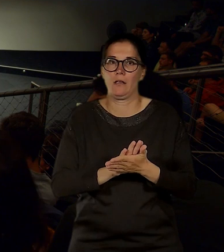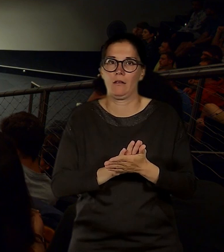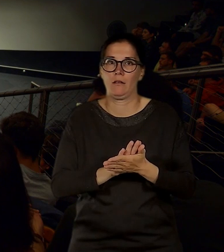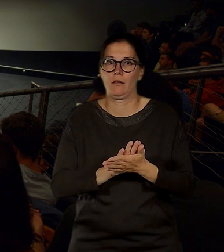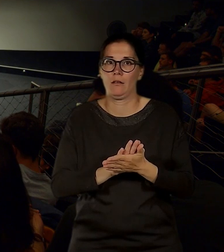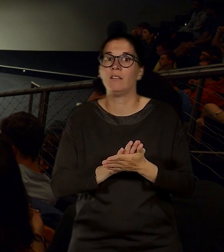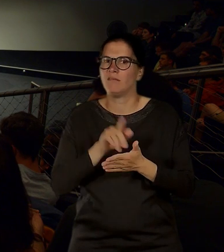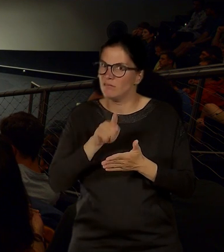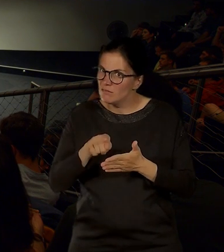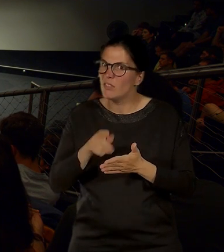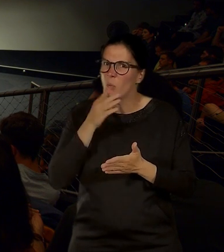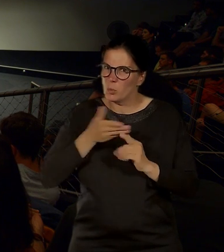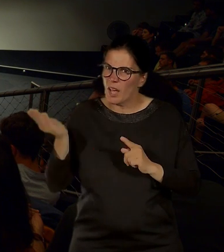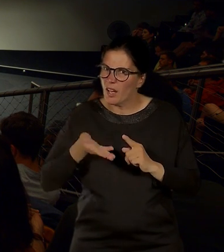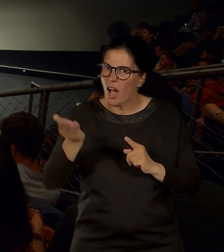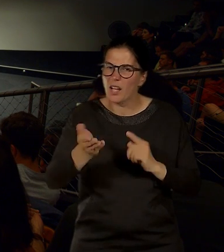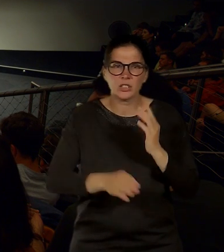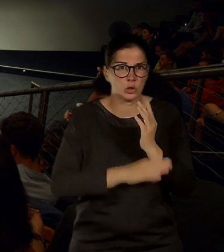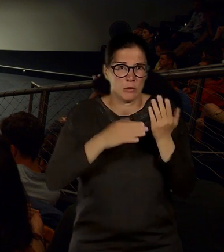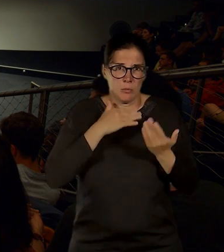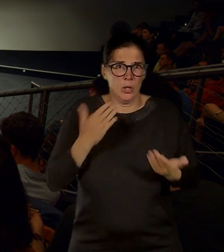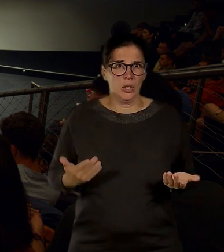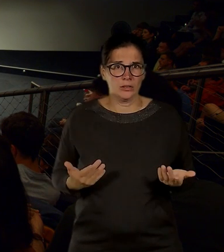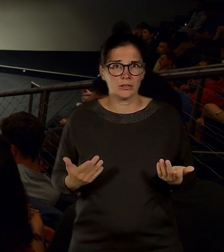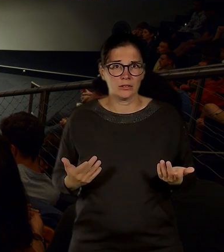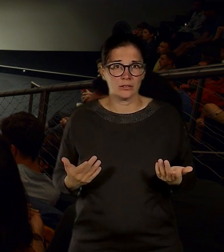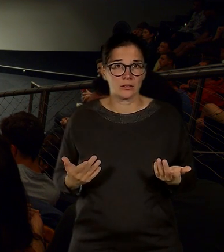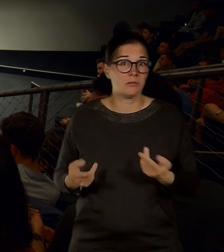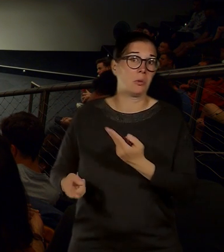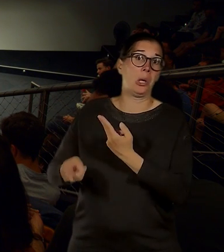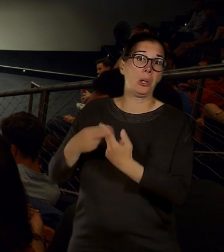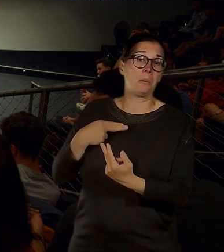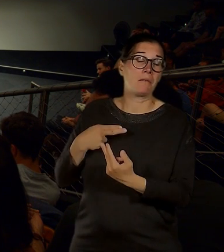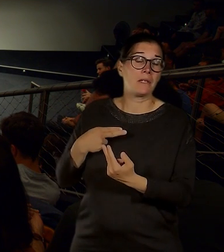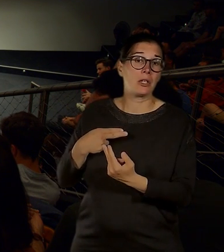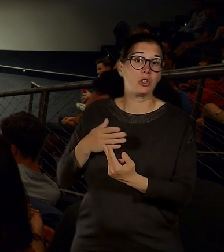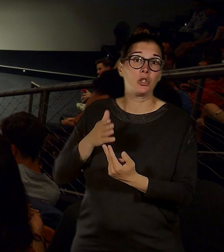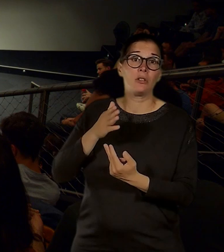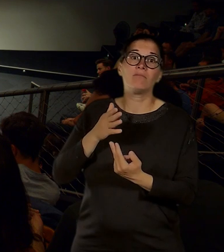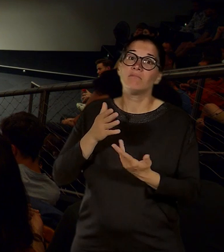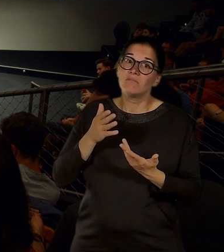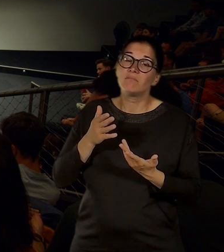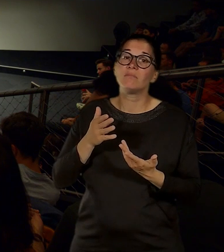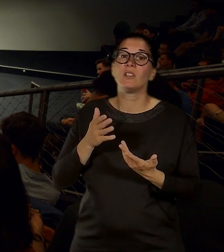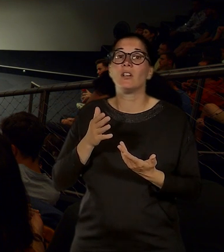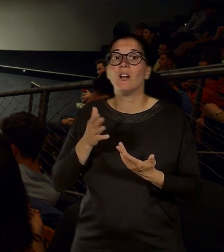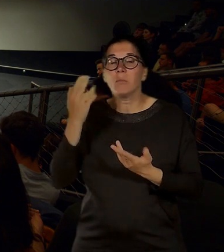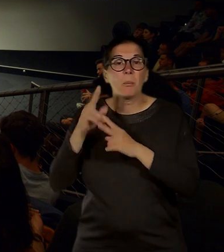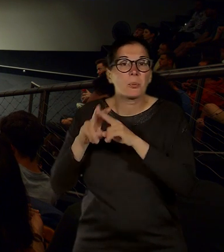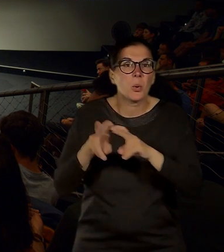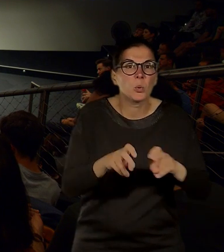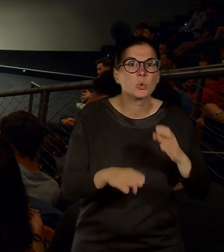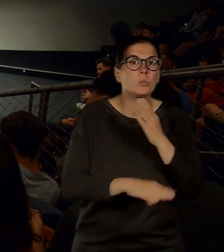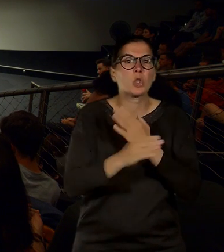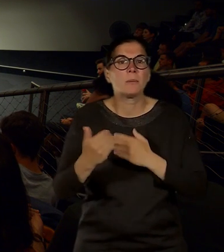jako padne docela dost a neuspokojí mě odpověď, že to je jako vzhledem k dendrologickému průzkumu, protože si myslím, že ono